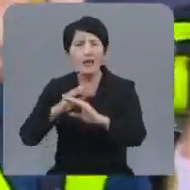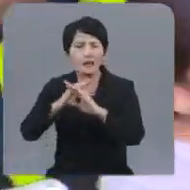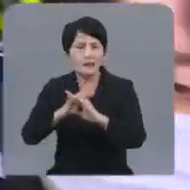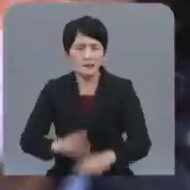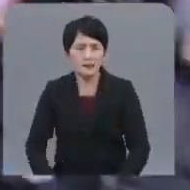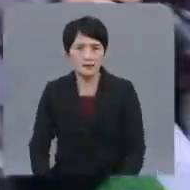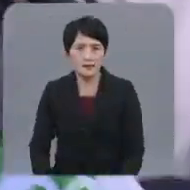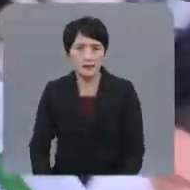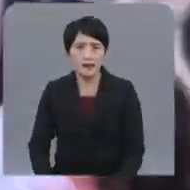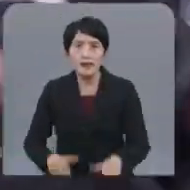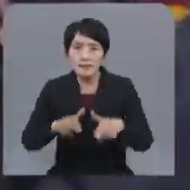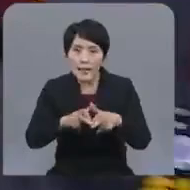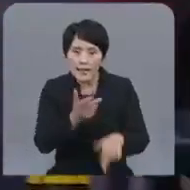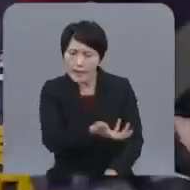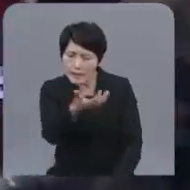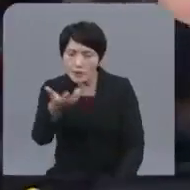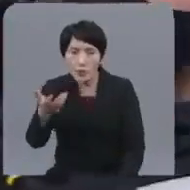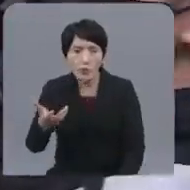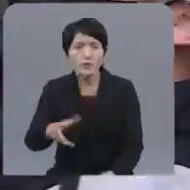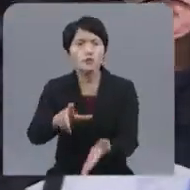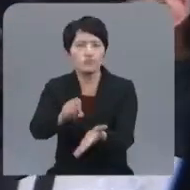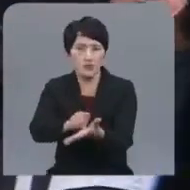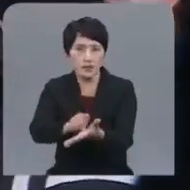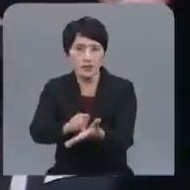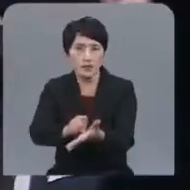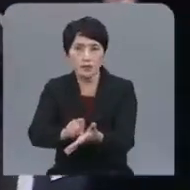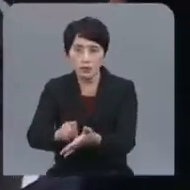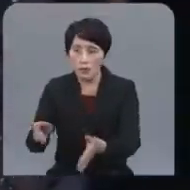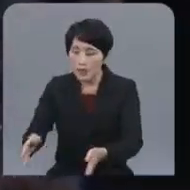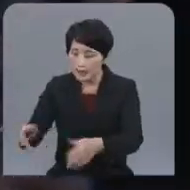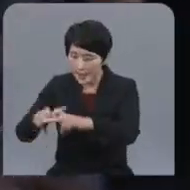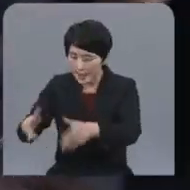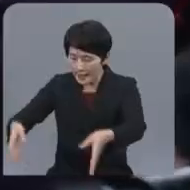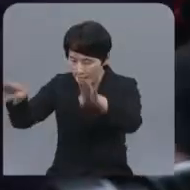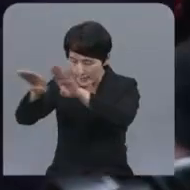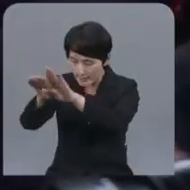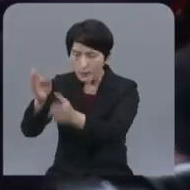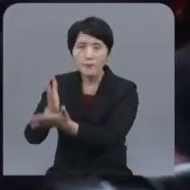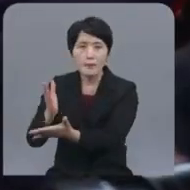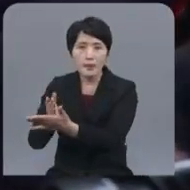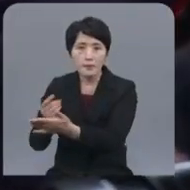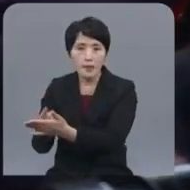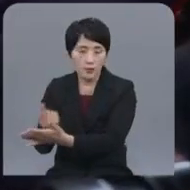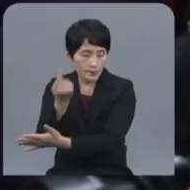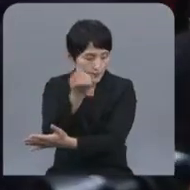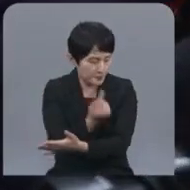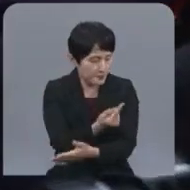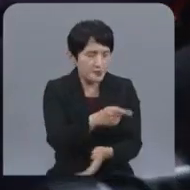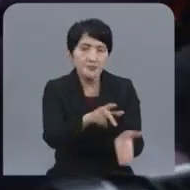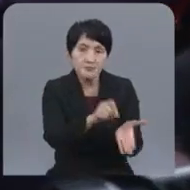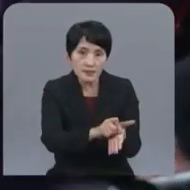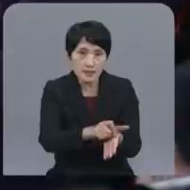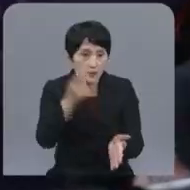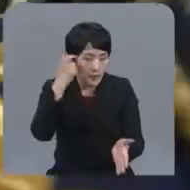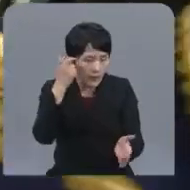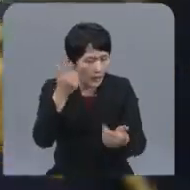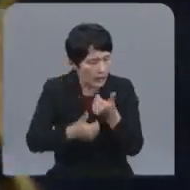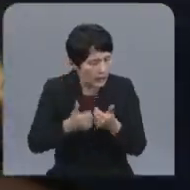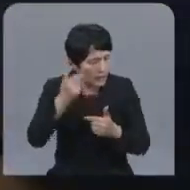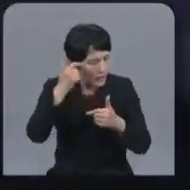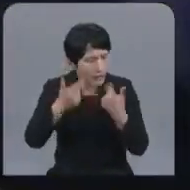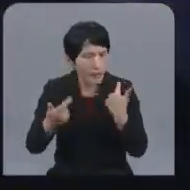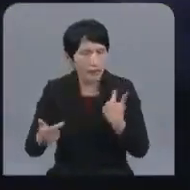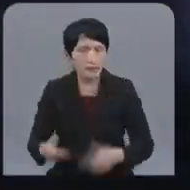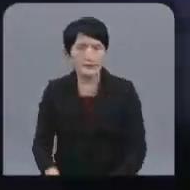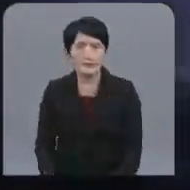angekündigte Untersuchung von geförderten Wohn- und Beschäftigungsprojekten für Menschen mit Behinderung die Stadtregierung betonte auch dass